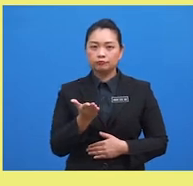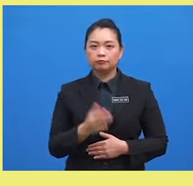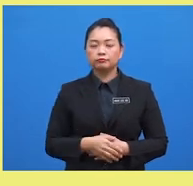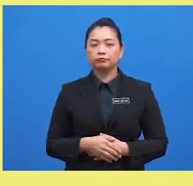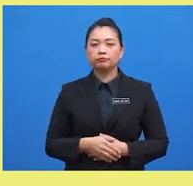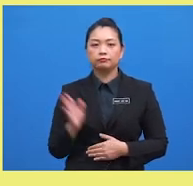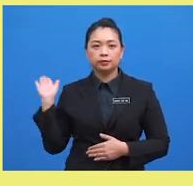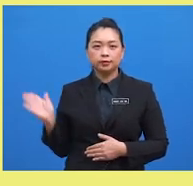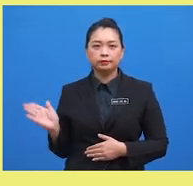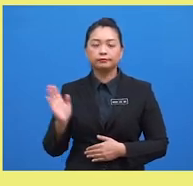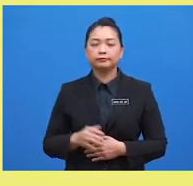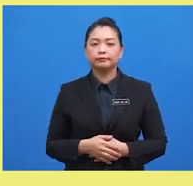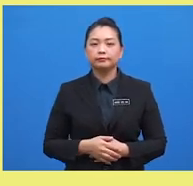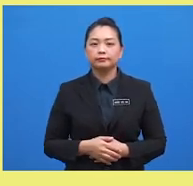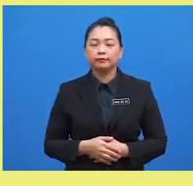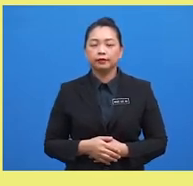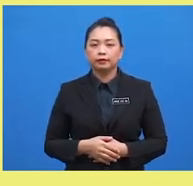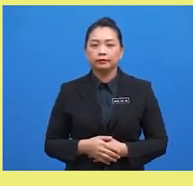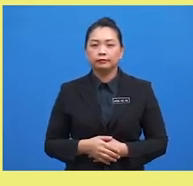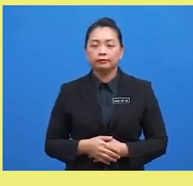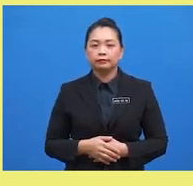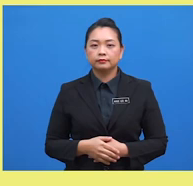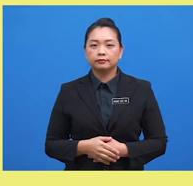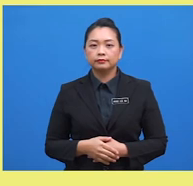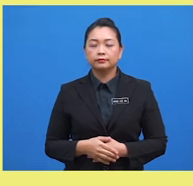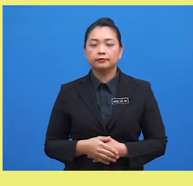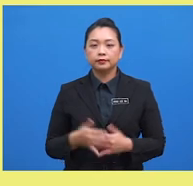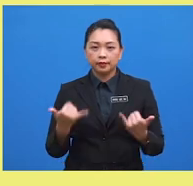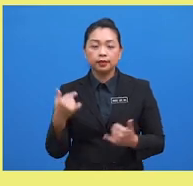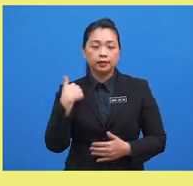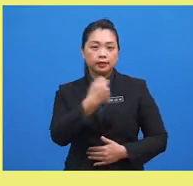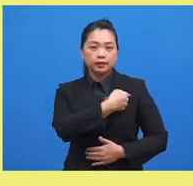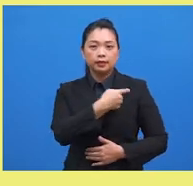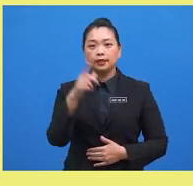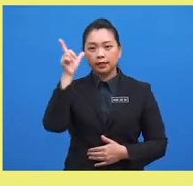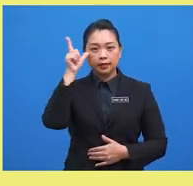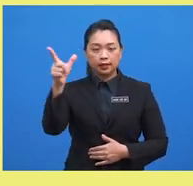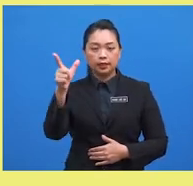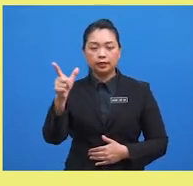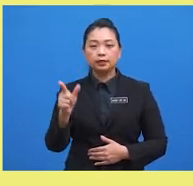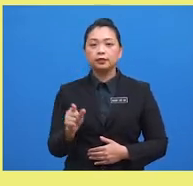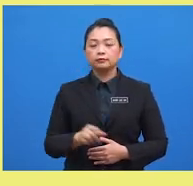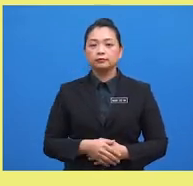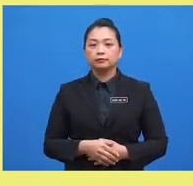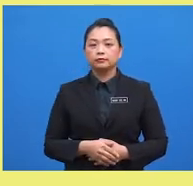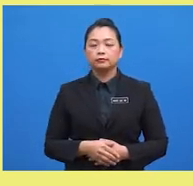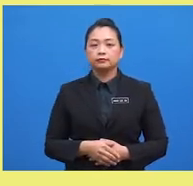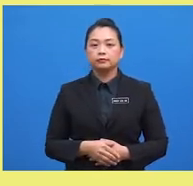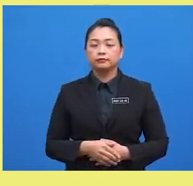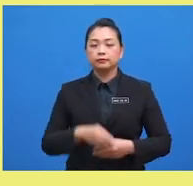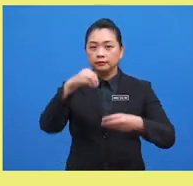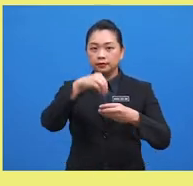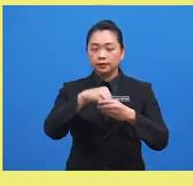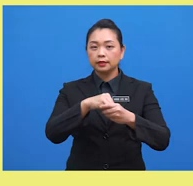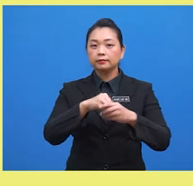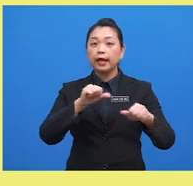di gambar rajah Venn. Seterusnya, mari kita lihat aplikasi bab ini dalam